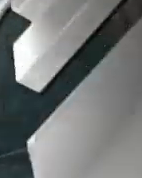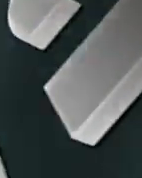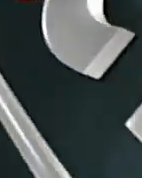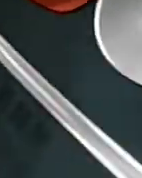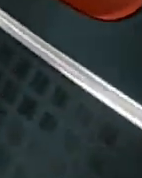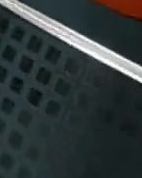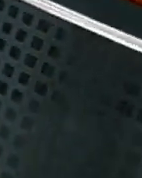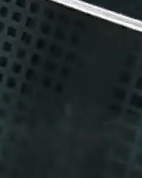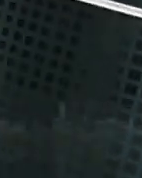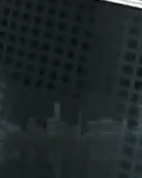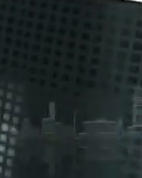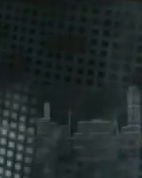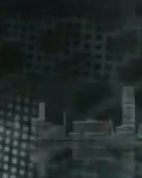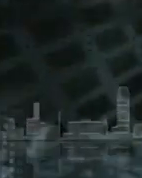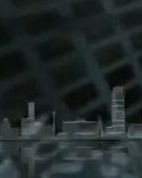Дякую.